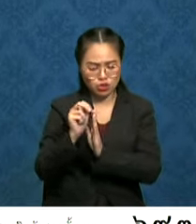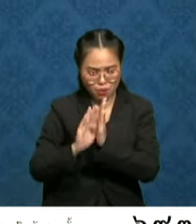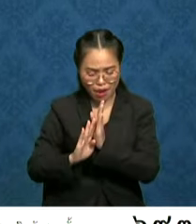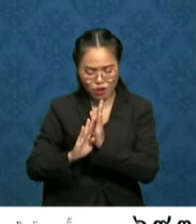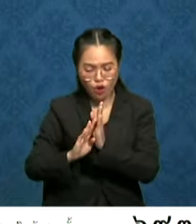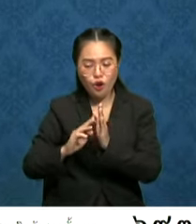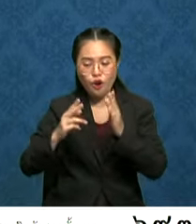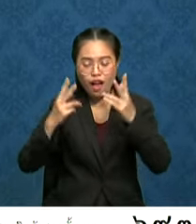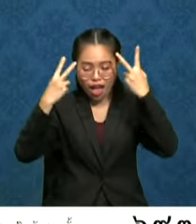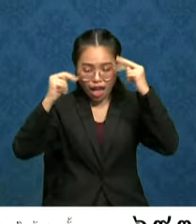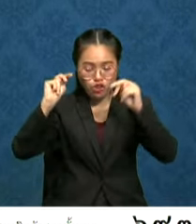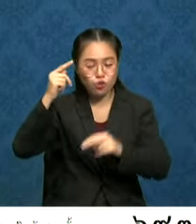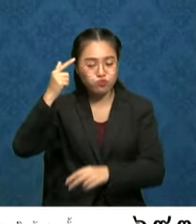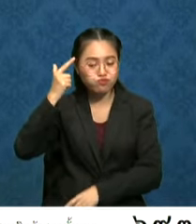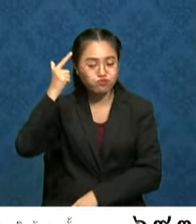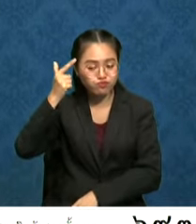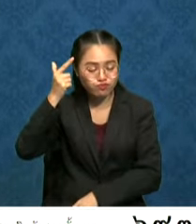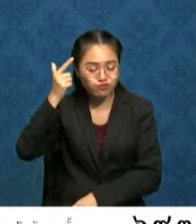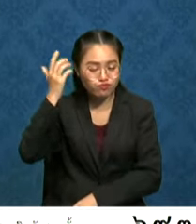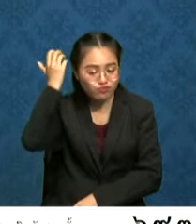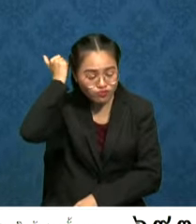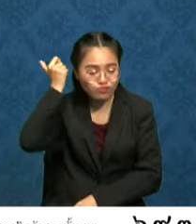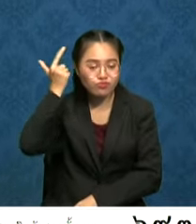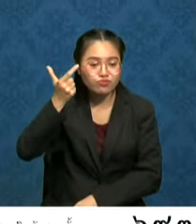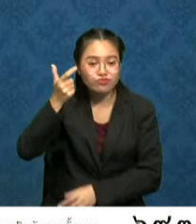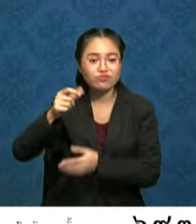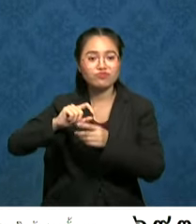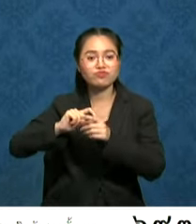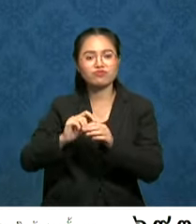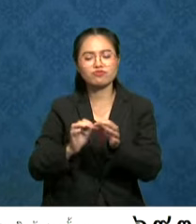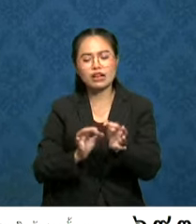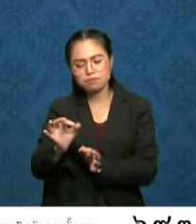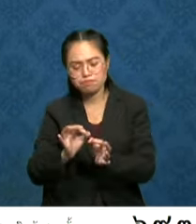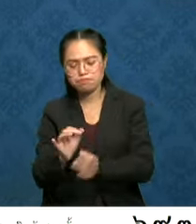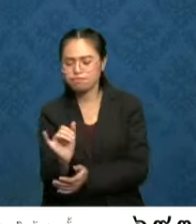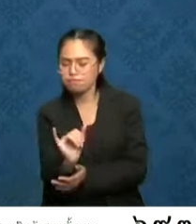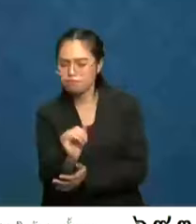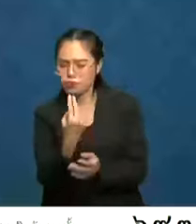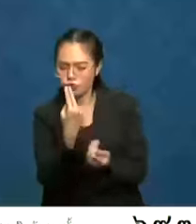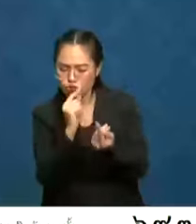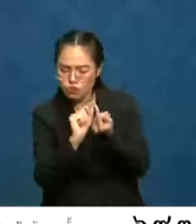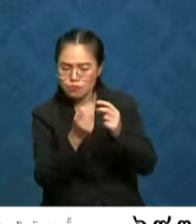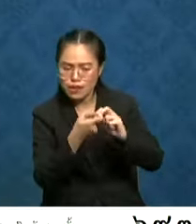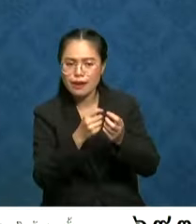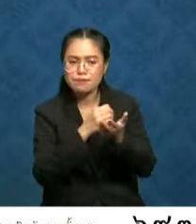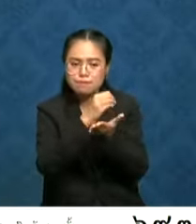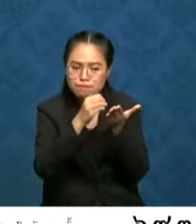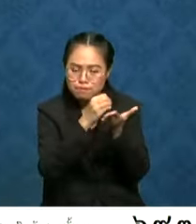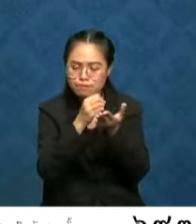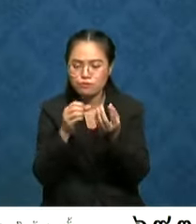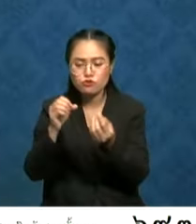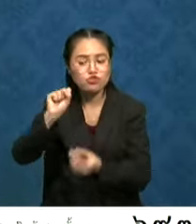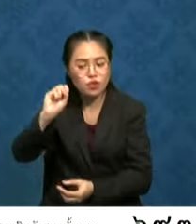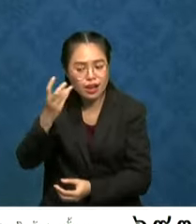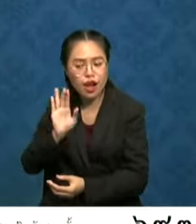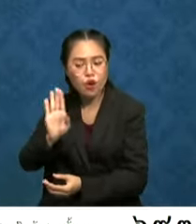นายกรัฐมนตรีในวันนี้ครับปัญหาทั้ง 2ด้านนี้ครับไม่ว่าจะเป็นด้านยาเสพติดด้านสวัสดิการสังคมเป็นสิ่งที่